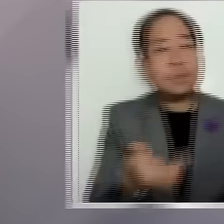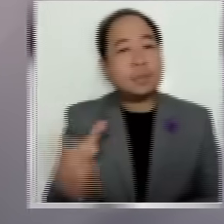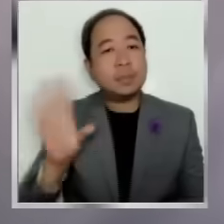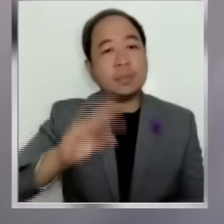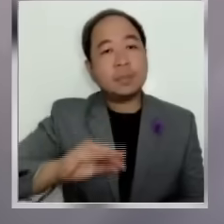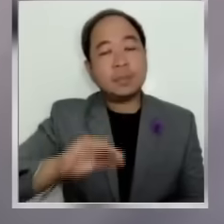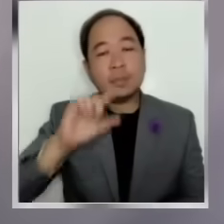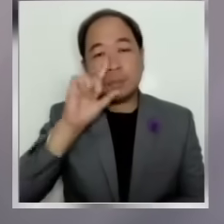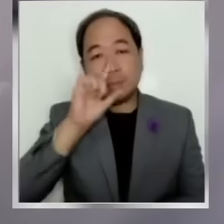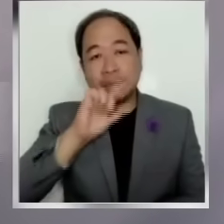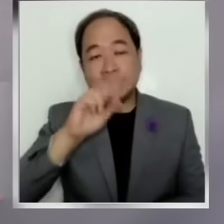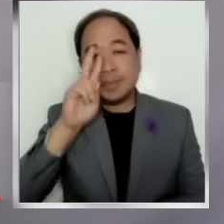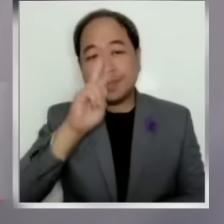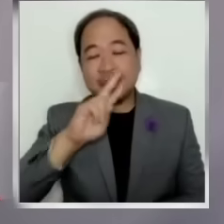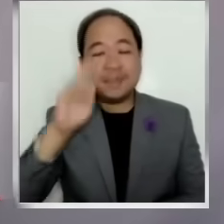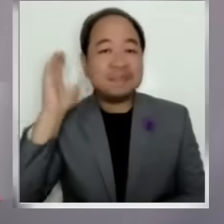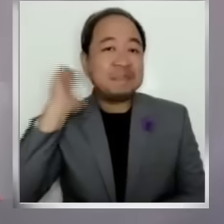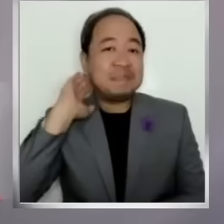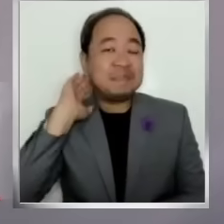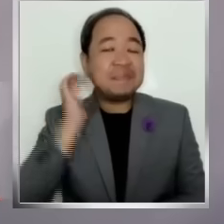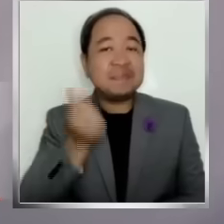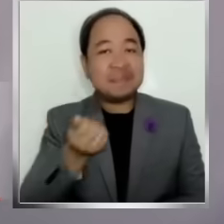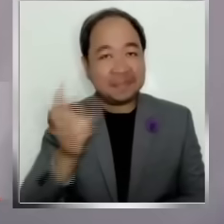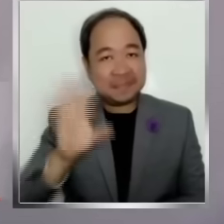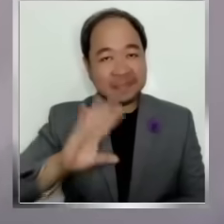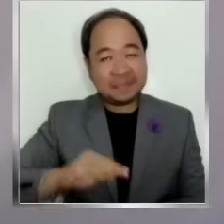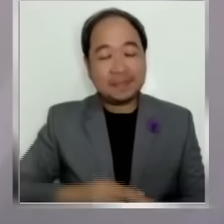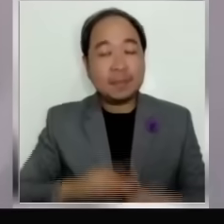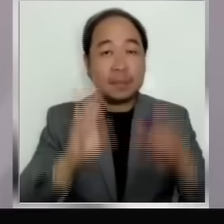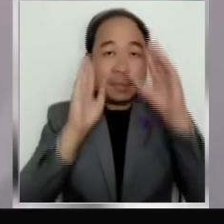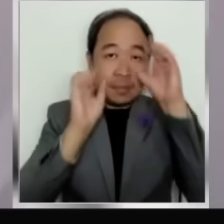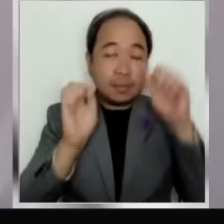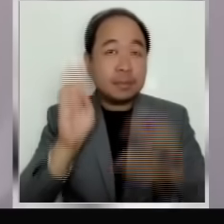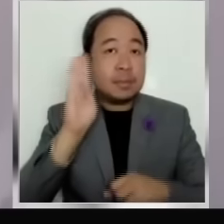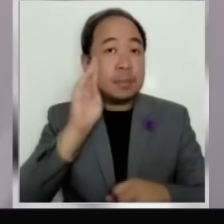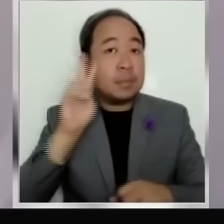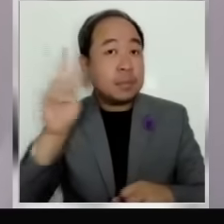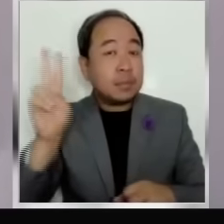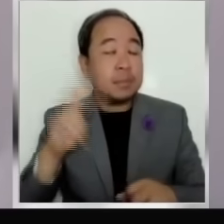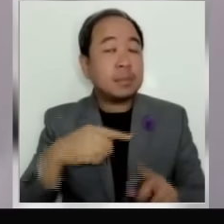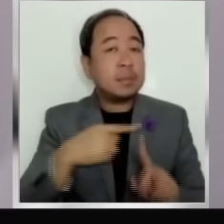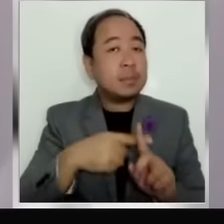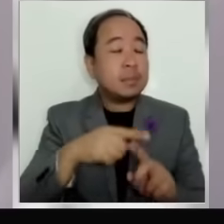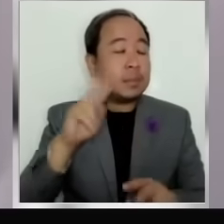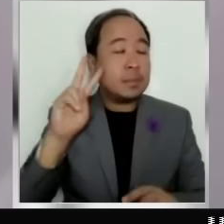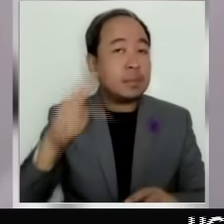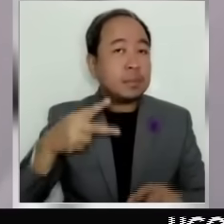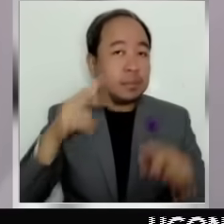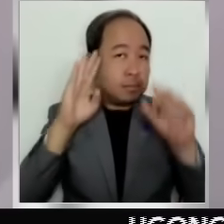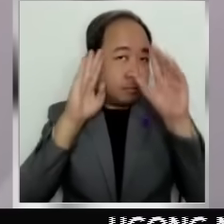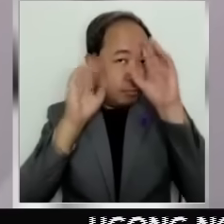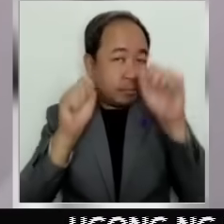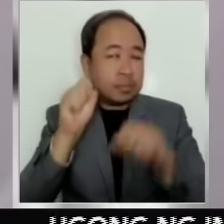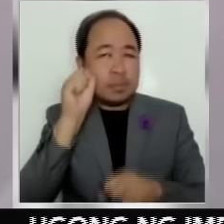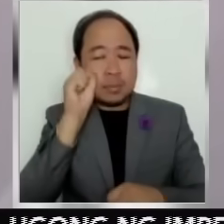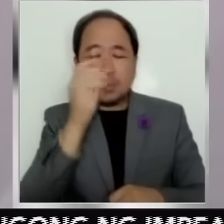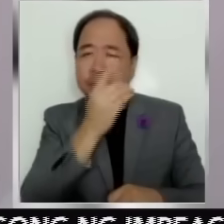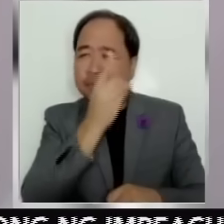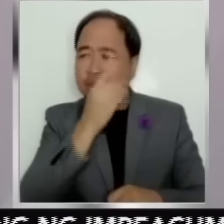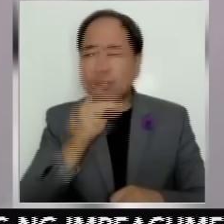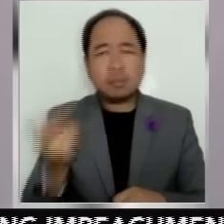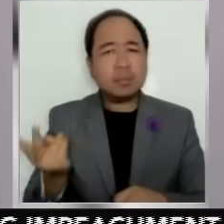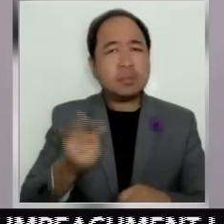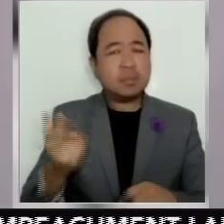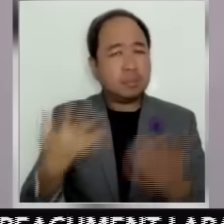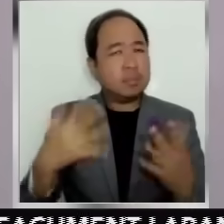Nagsalita na sina Pangulong Bongbong Marcos at Vice Presidente Sara Duterte kaugnay ng umano'y planong